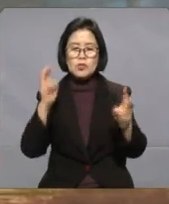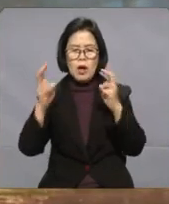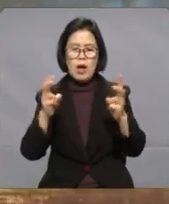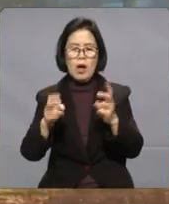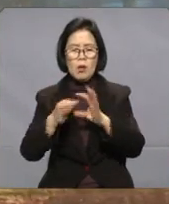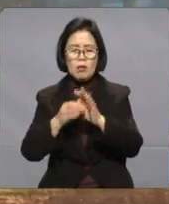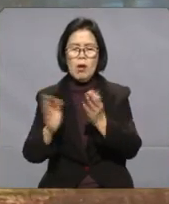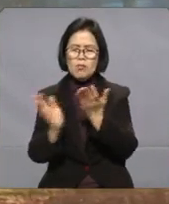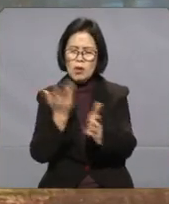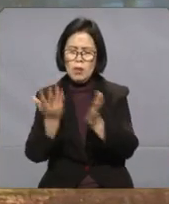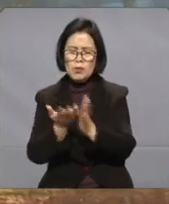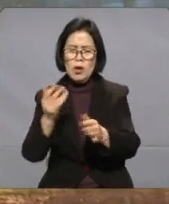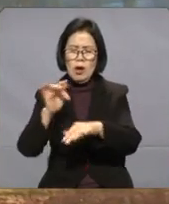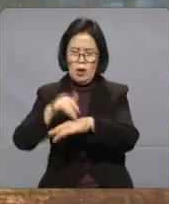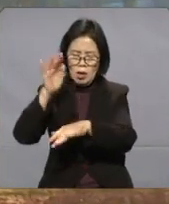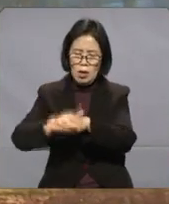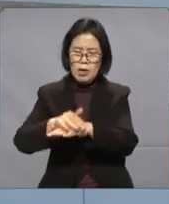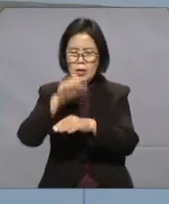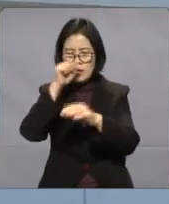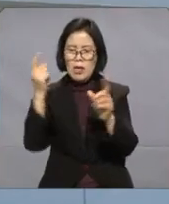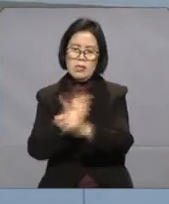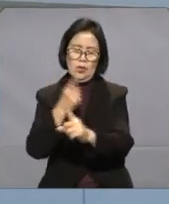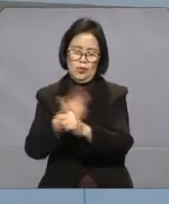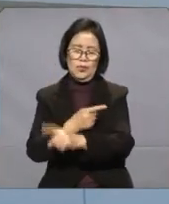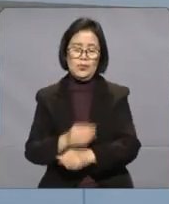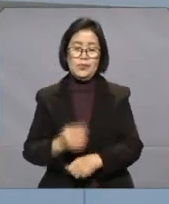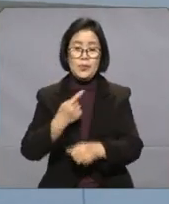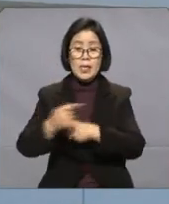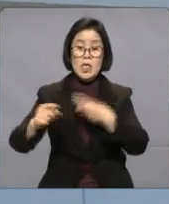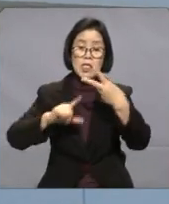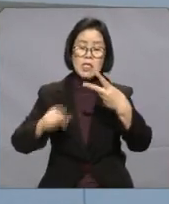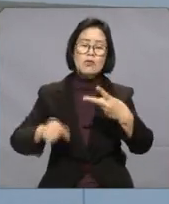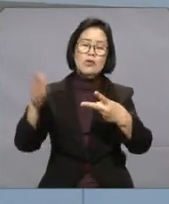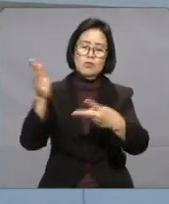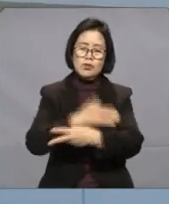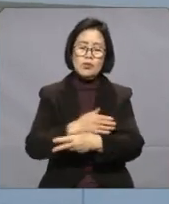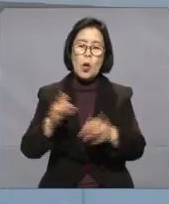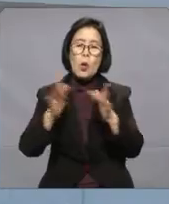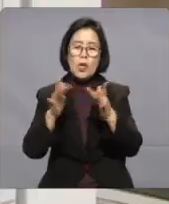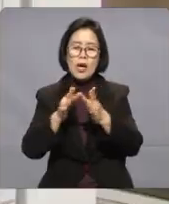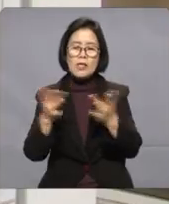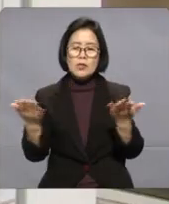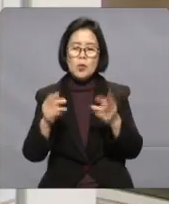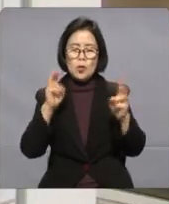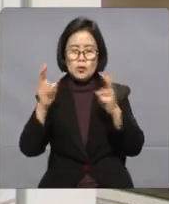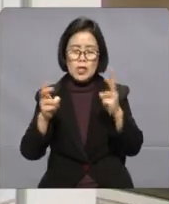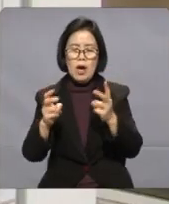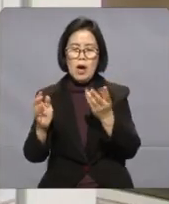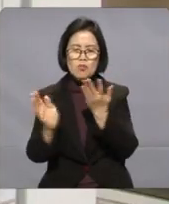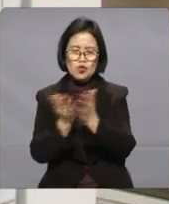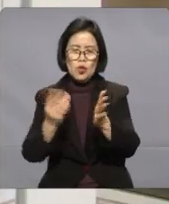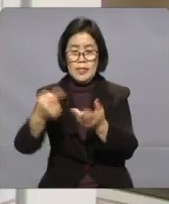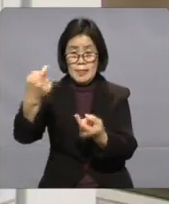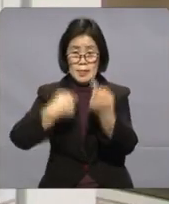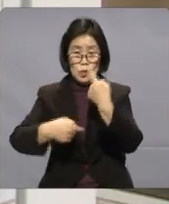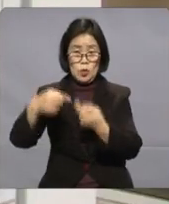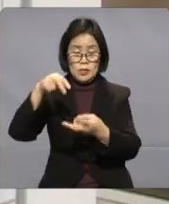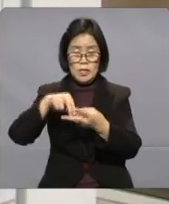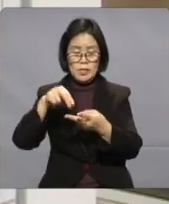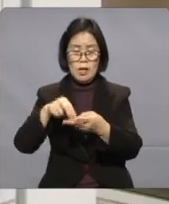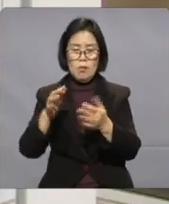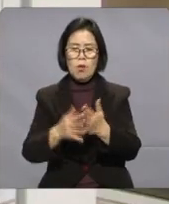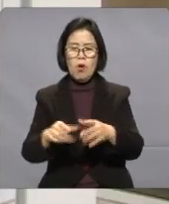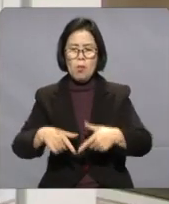불합리한 관행계 선에도 나서옵니다이를 위해 내년 2월부터 온라인 노사 부조리 신고 센터를 운영해